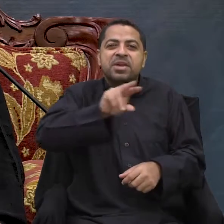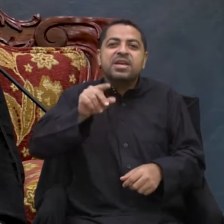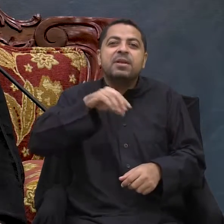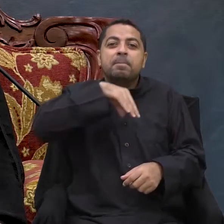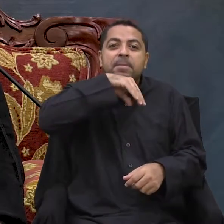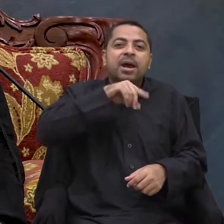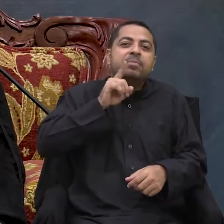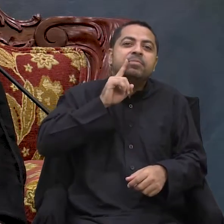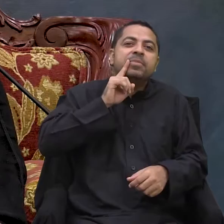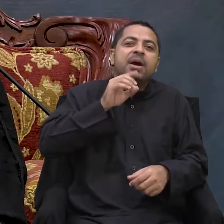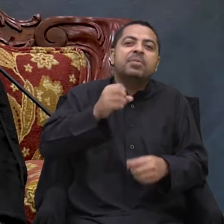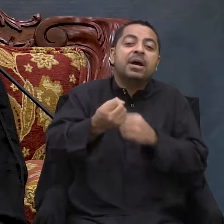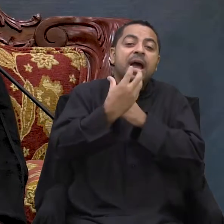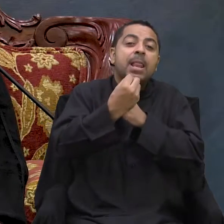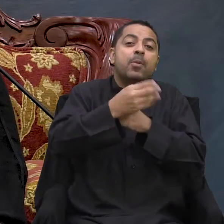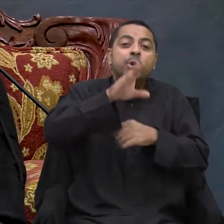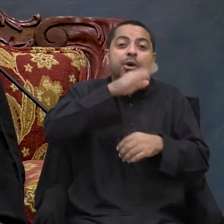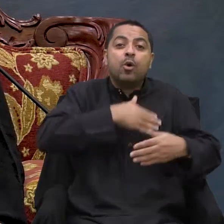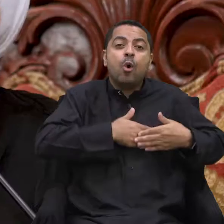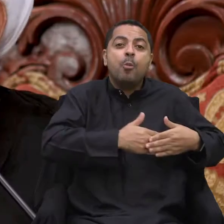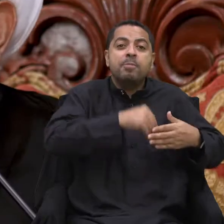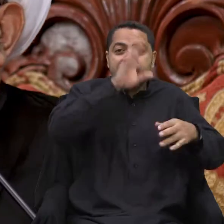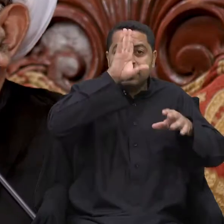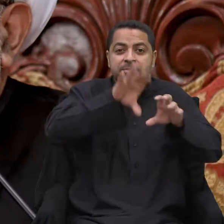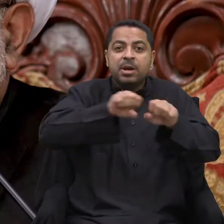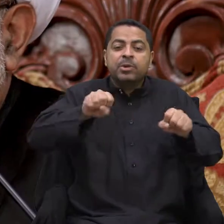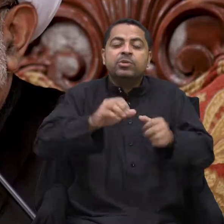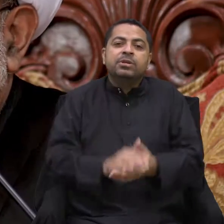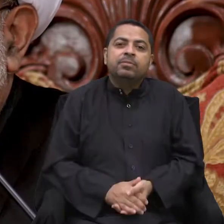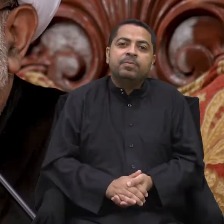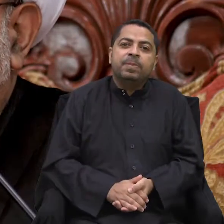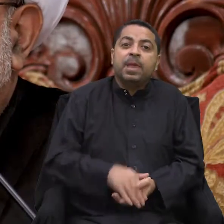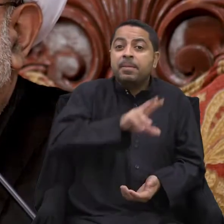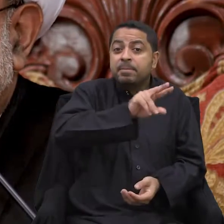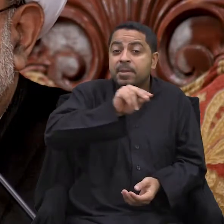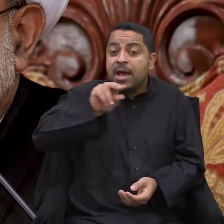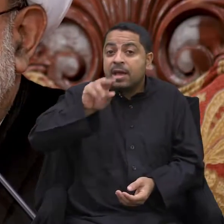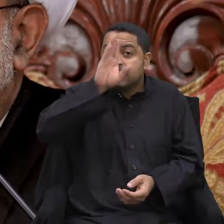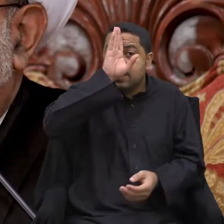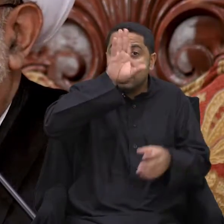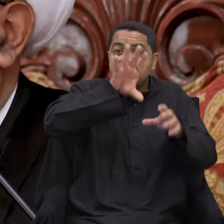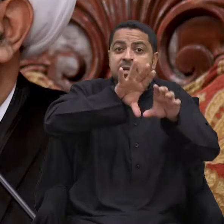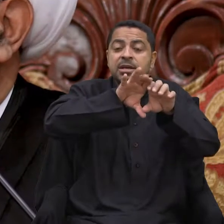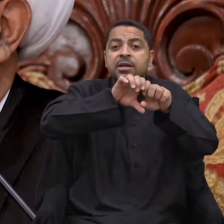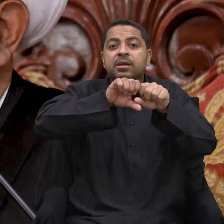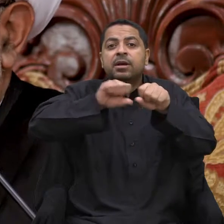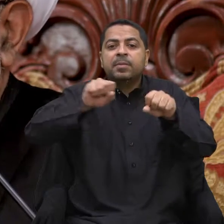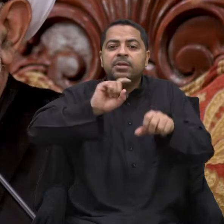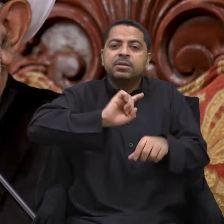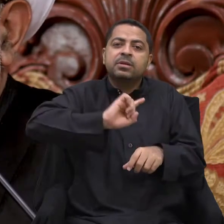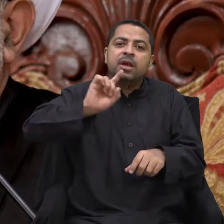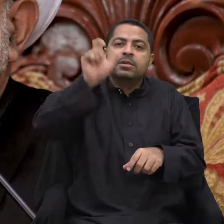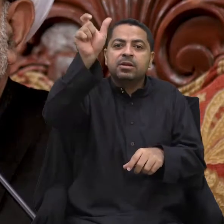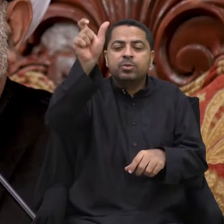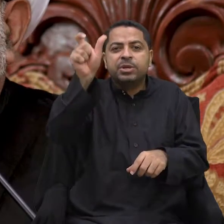ومن اللامحدودية لا يقبل شخصه ولا شخصيته أن